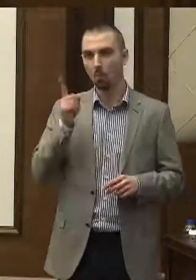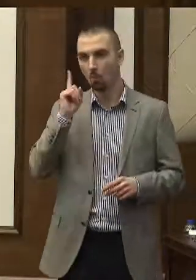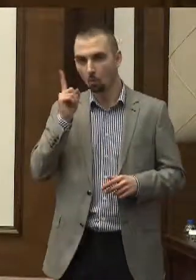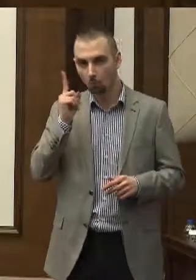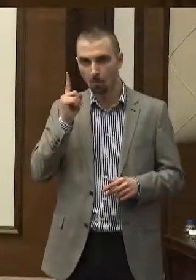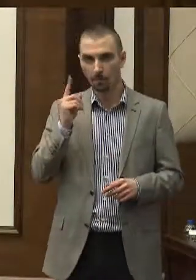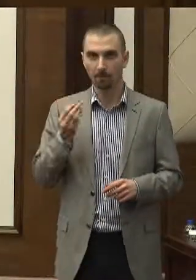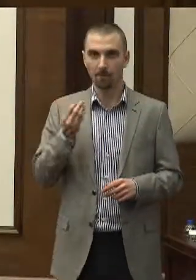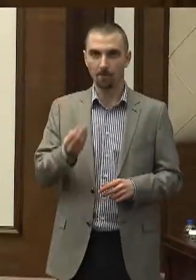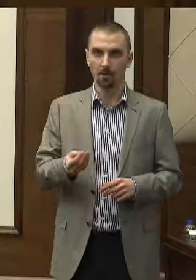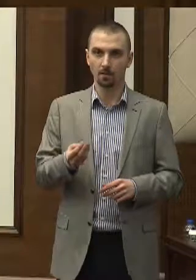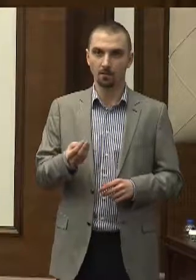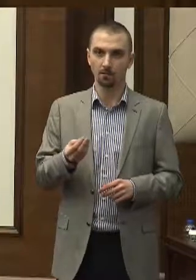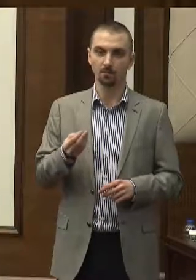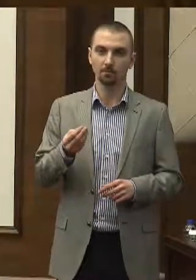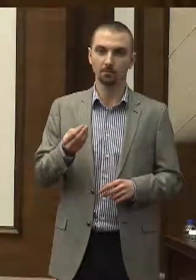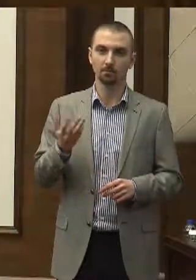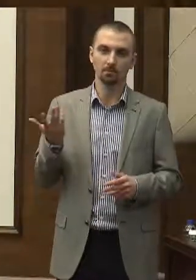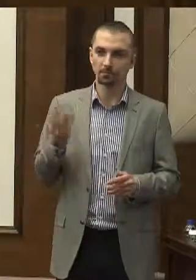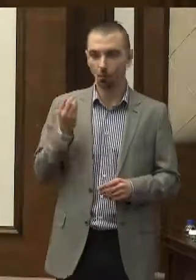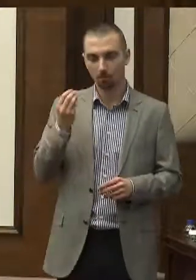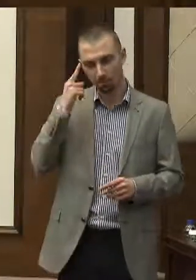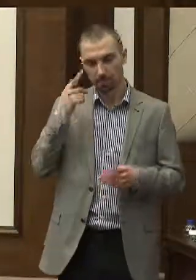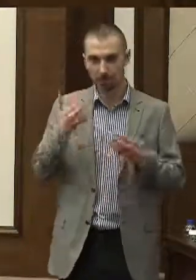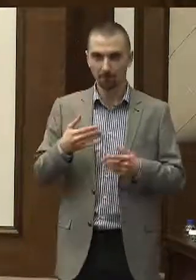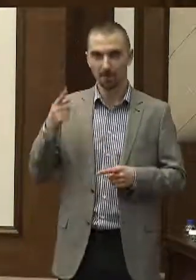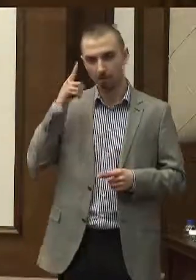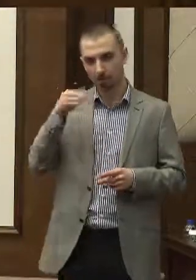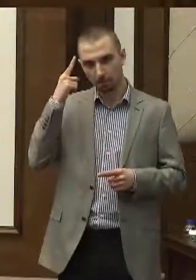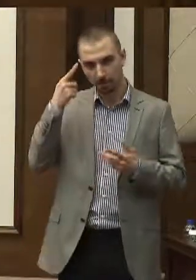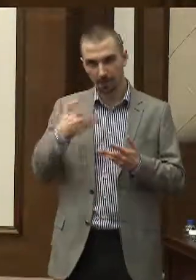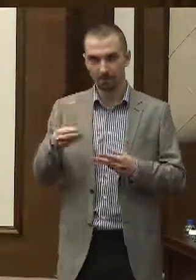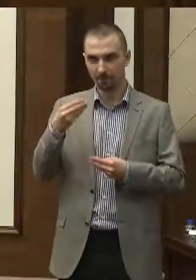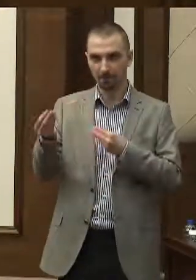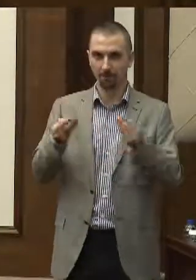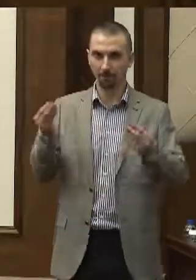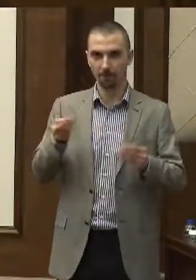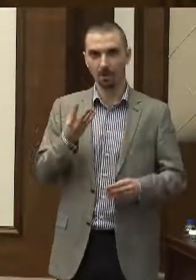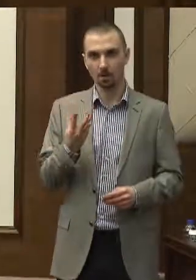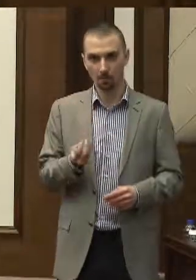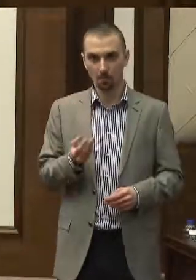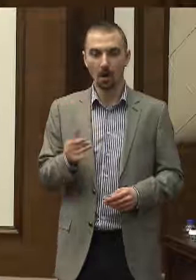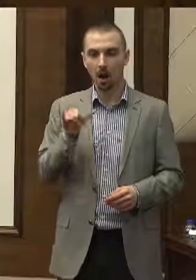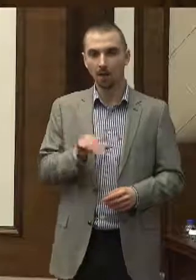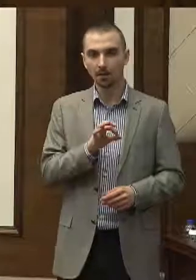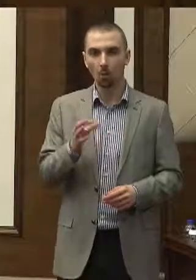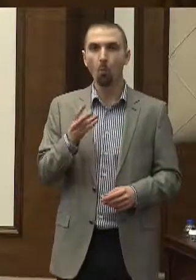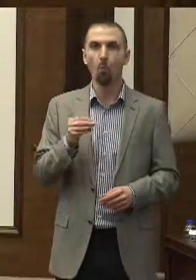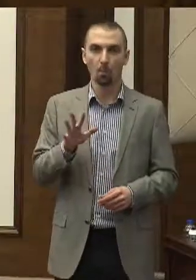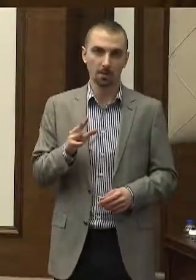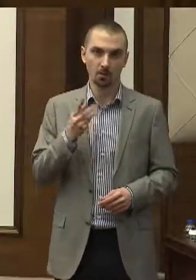öğretmenin vermiş olduğu ders gibi bize aktardı. Bilgilerimiz tazelendi. Bu haksızlık olmasın diye